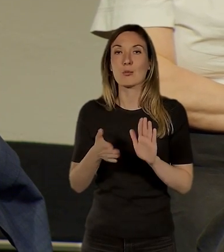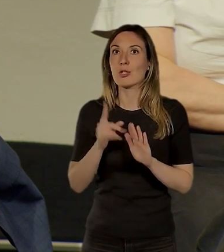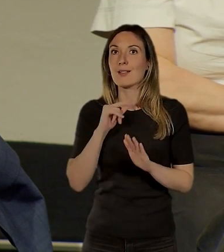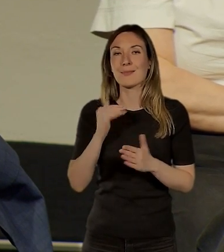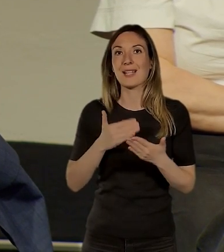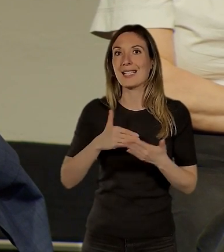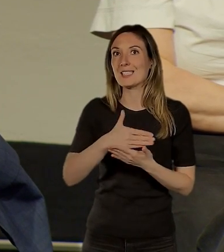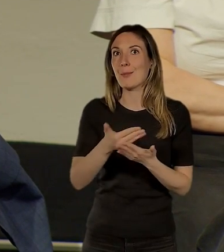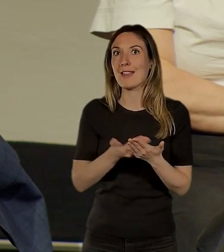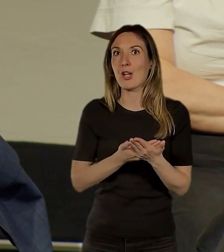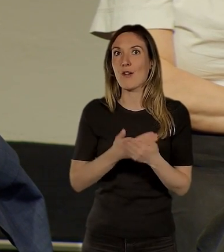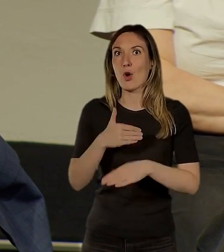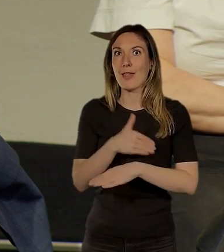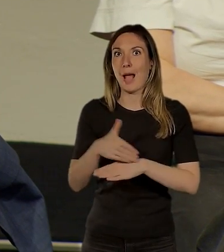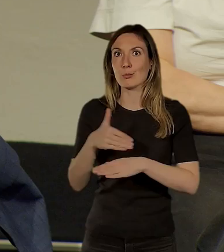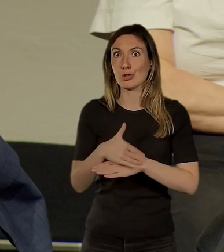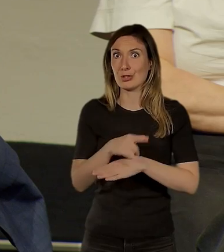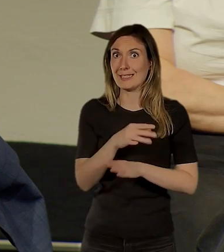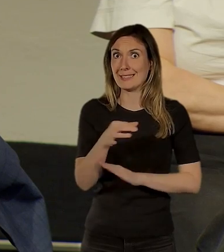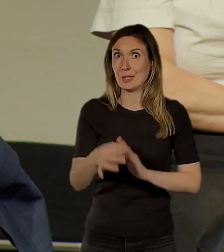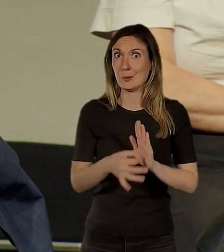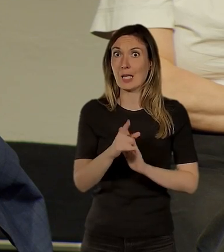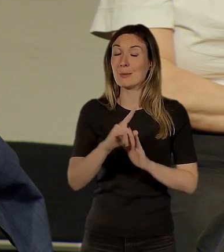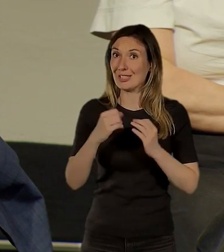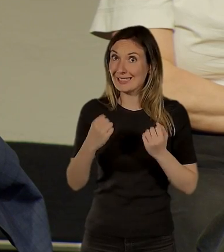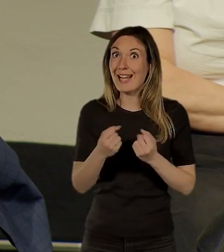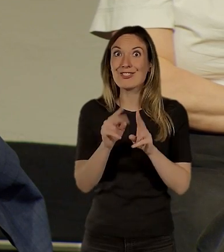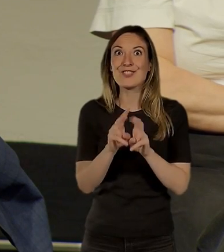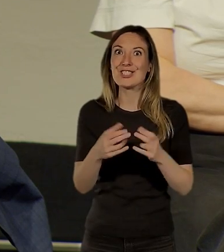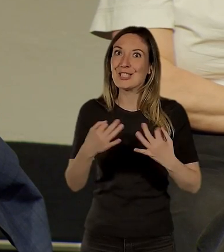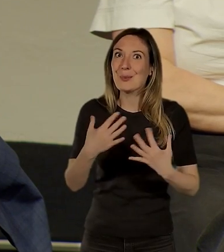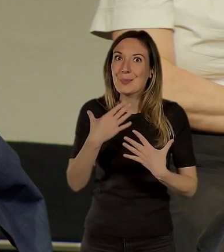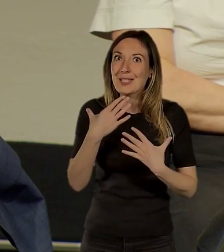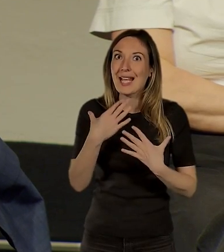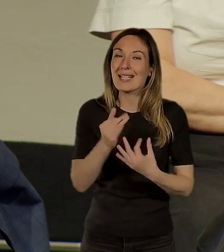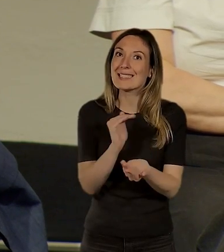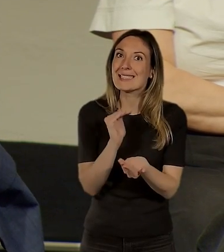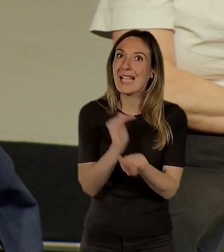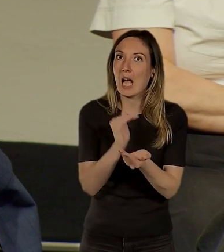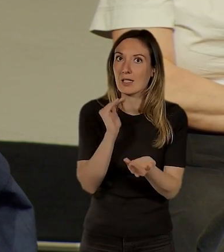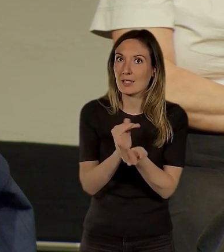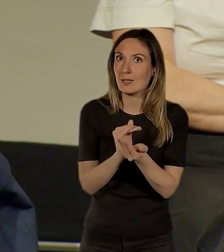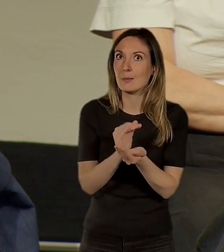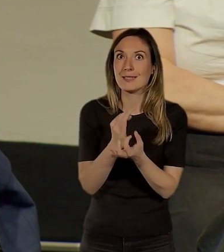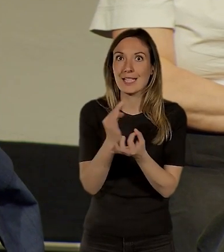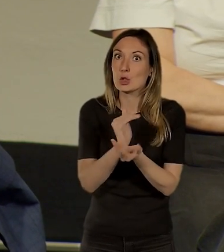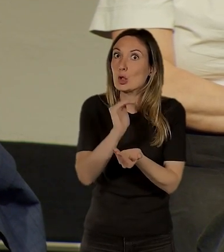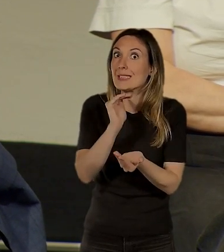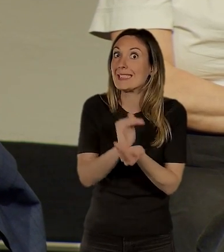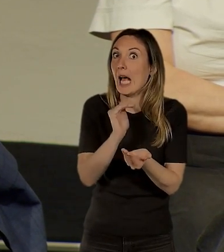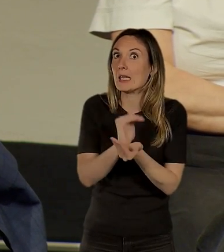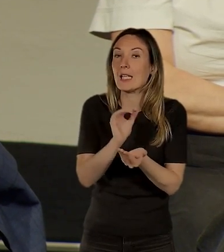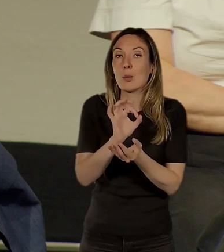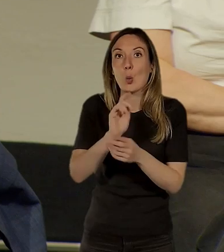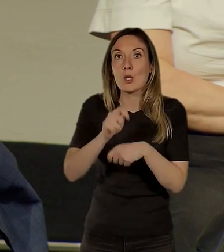nábřeží, které bylo jako taky asi snahou vyřešit nějak jako dočasně, udělat tam nějaké jako pop-up takzvaně